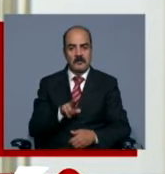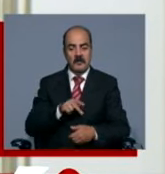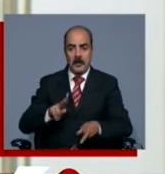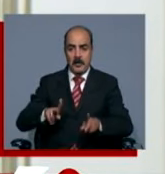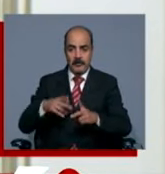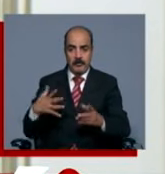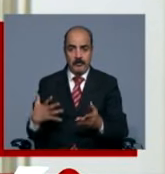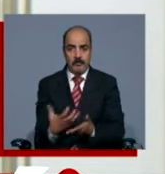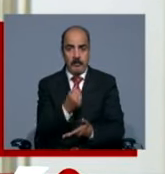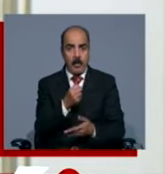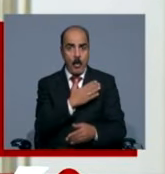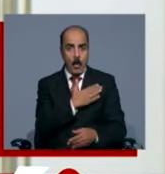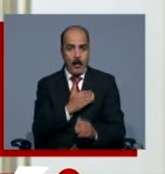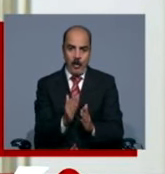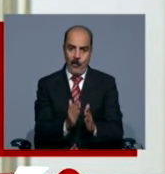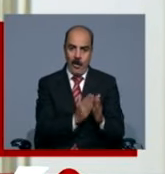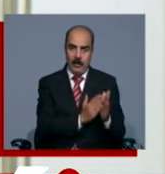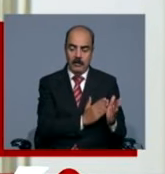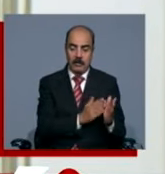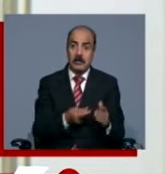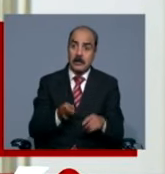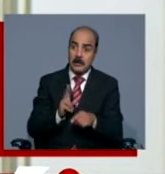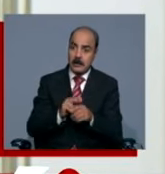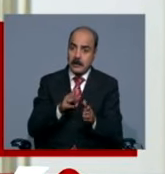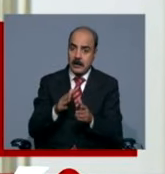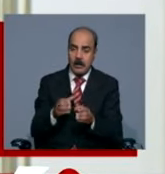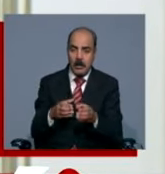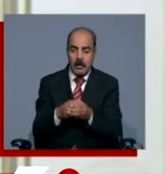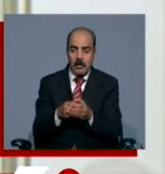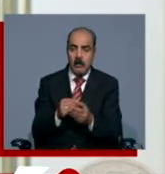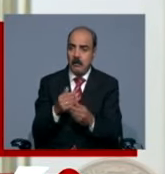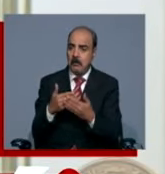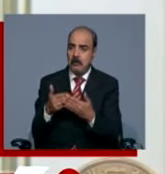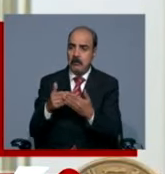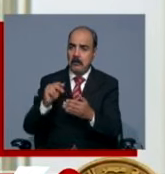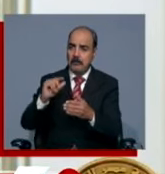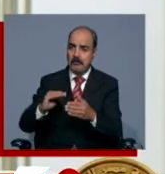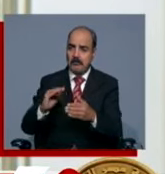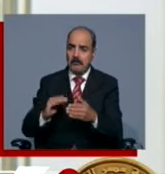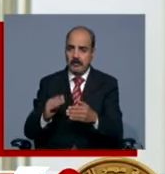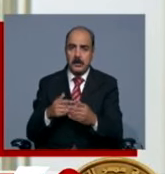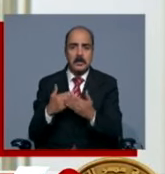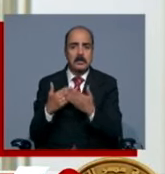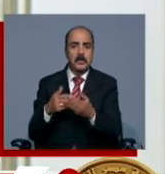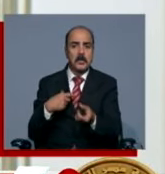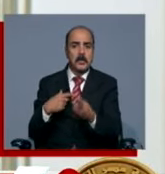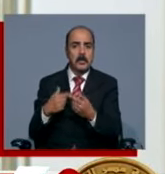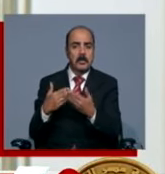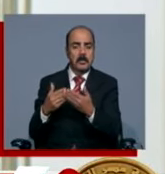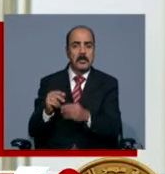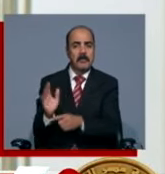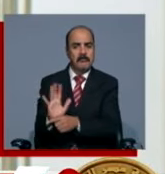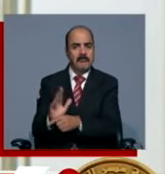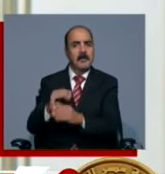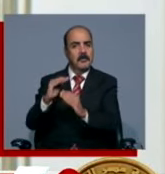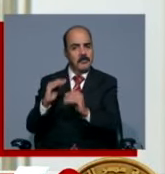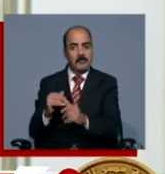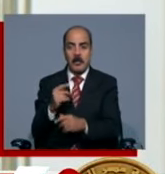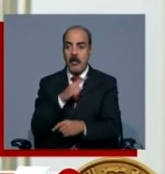الدولة، إلى جانب تقديم حزمة من الإعفاءات الجمركية والحوافز